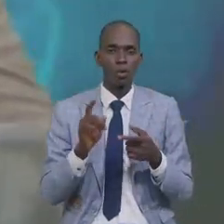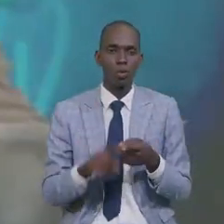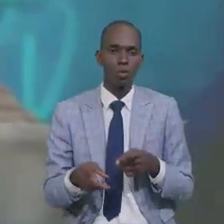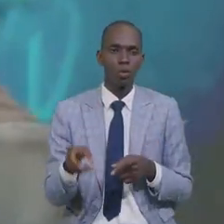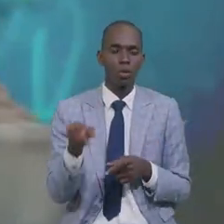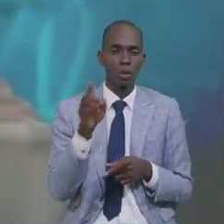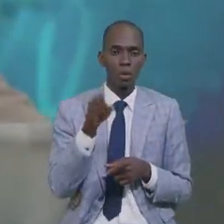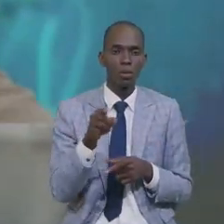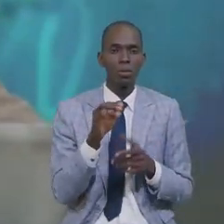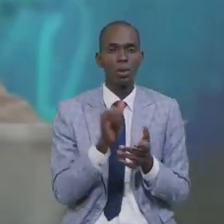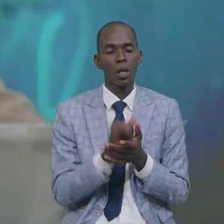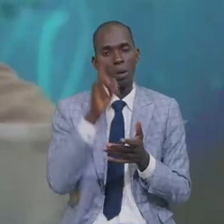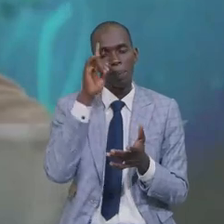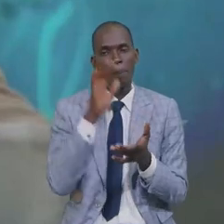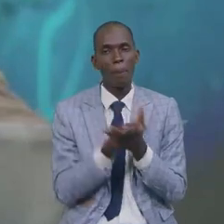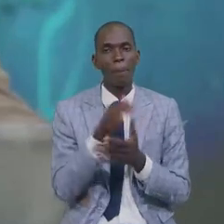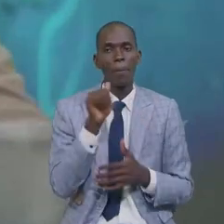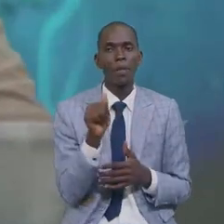celui qui croit.